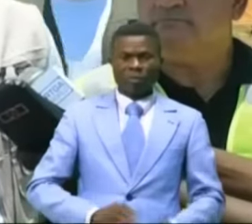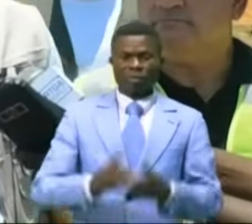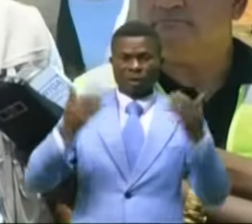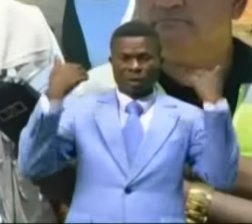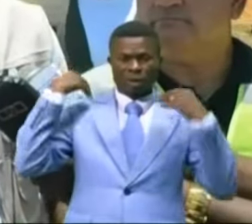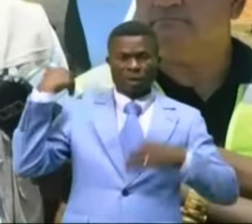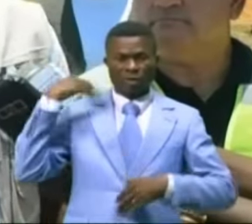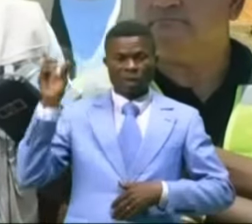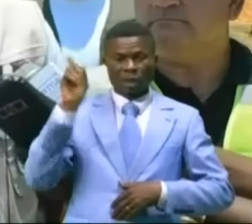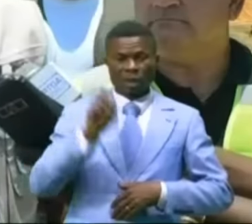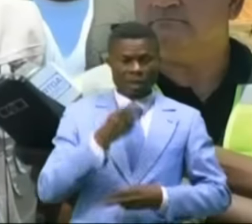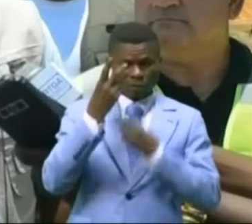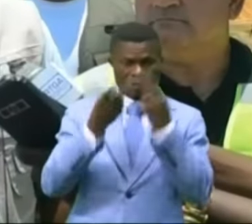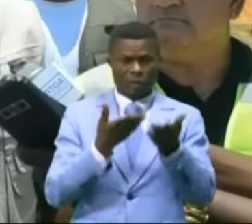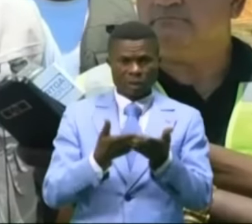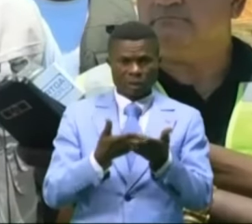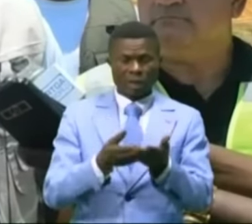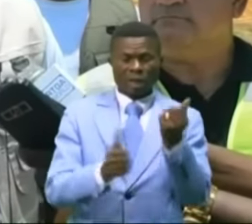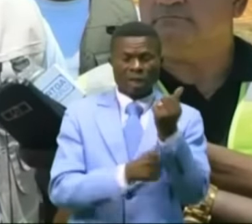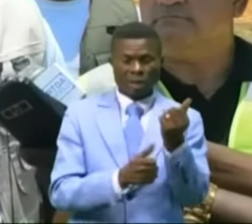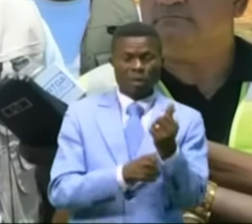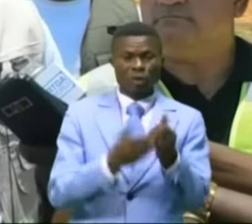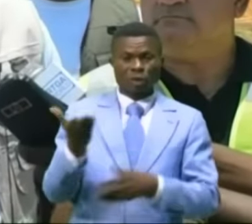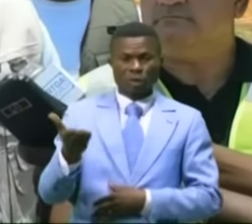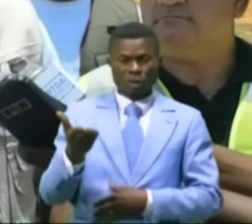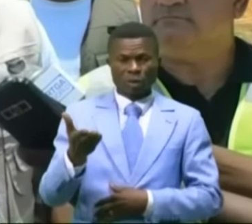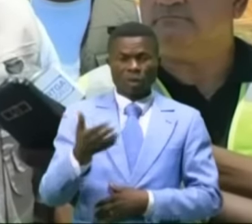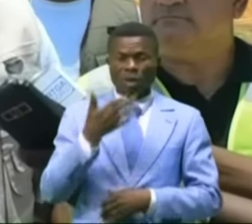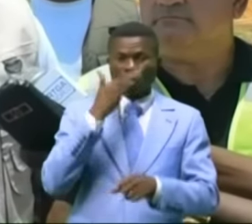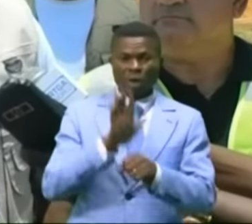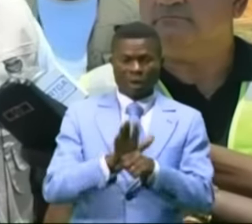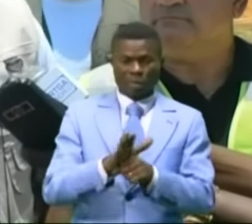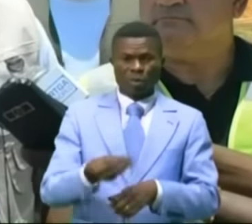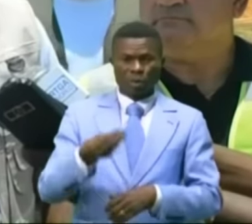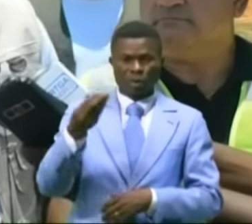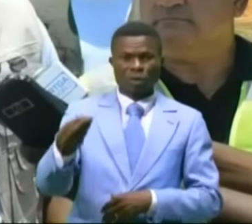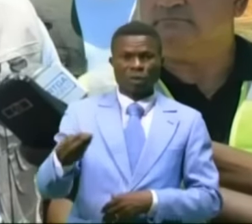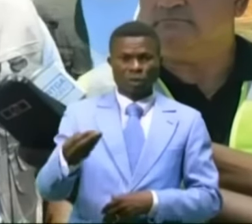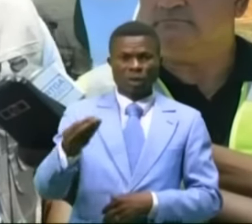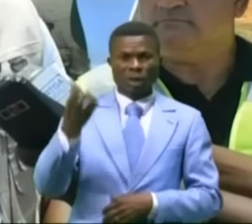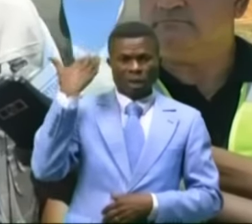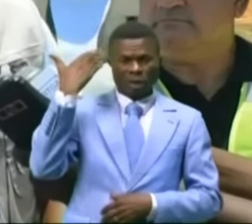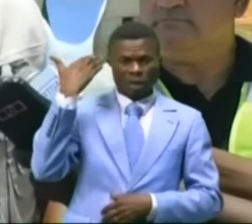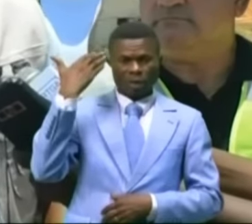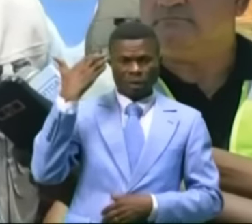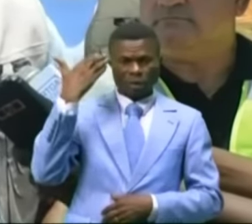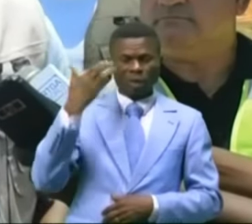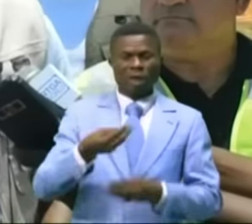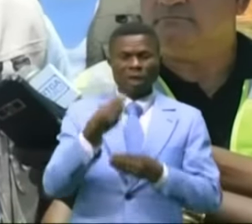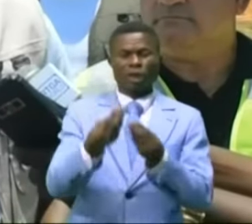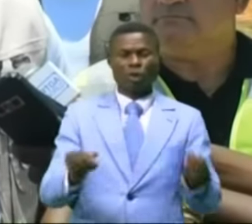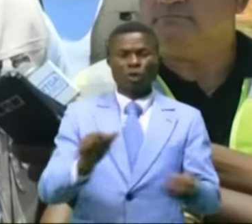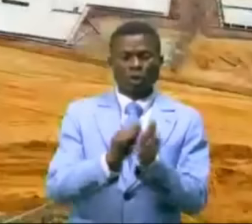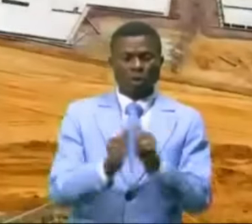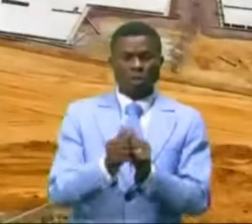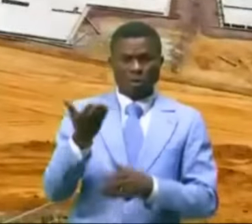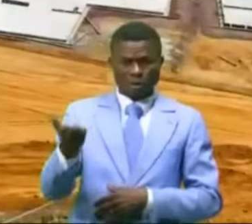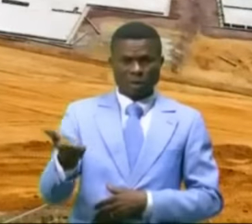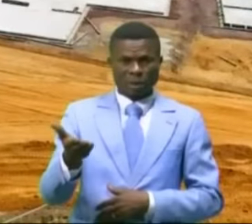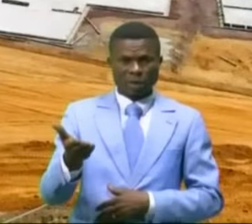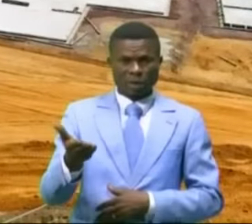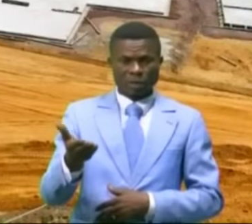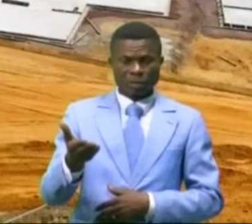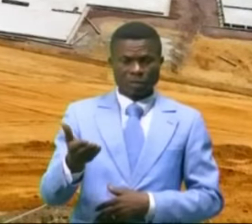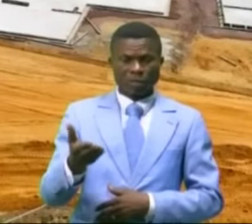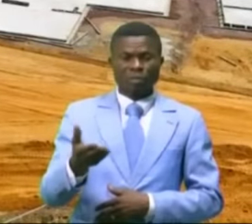l'État, visitait les sinistrés. Il leur avait fait une promesse qu'il va résoudre leurs difficultés. Il y a